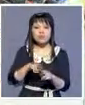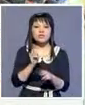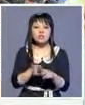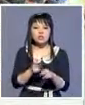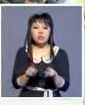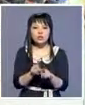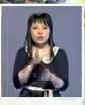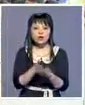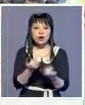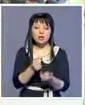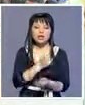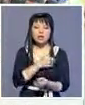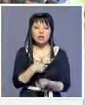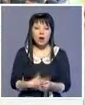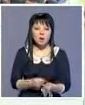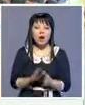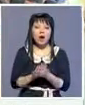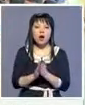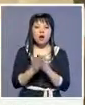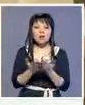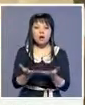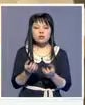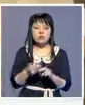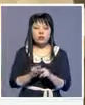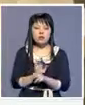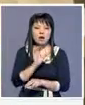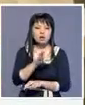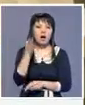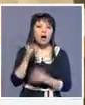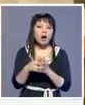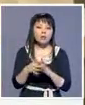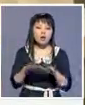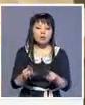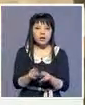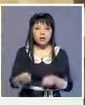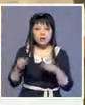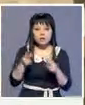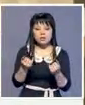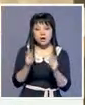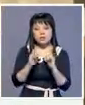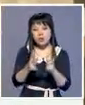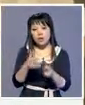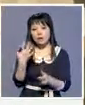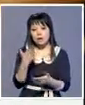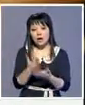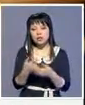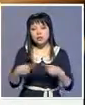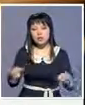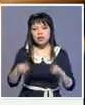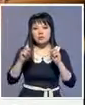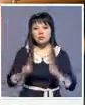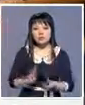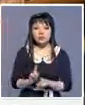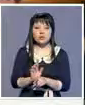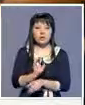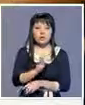кедергілер, тағы бір мәселе дипломмен ауылға бағдарламасының аясын кеңейту. Бұған дейін 5 мамандық бойынша жолдама берілсе, оған тағы бірнеше